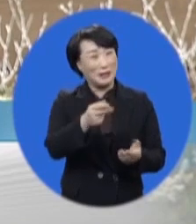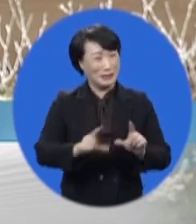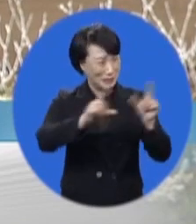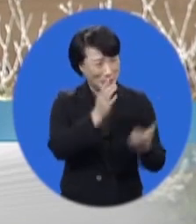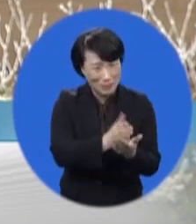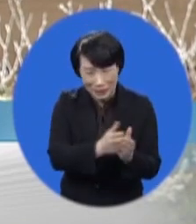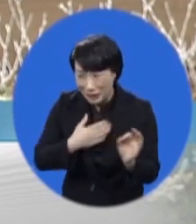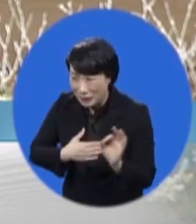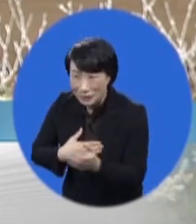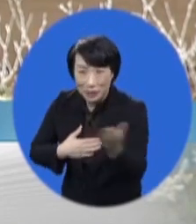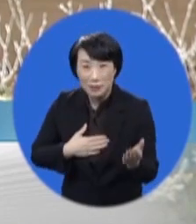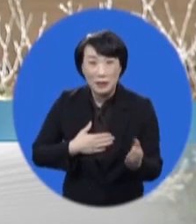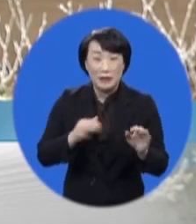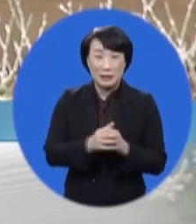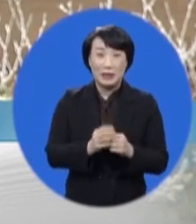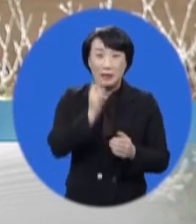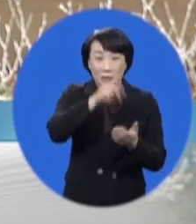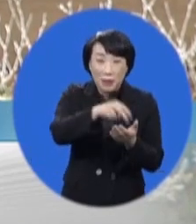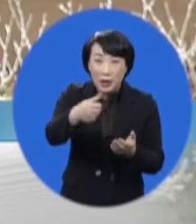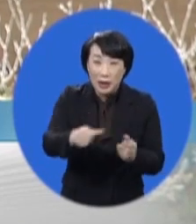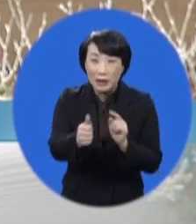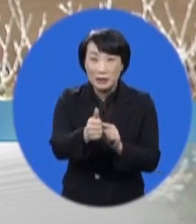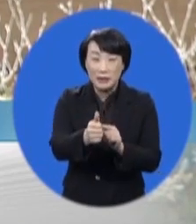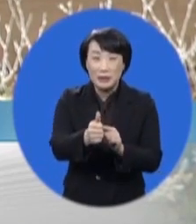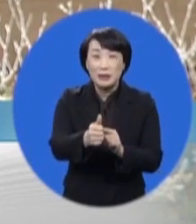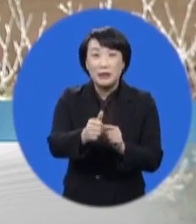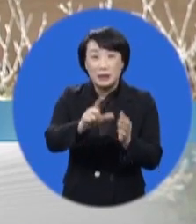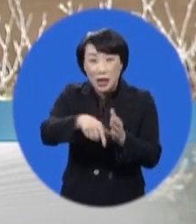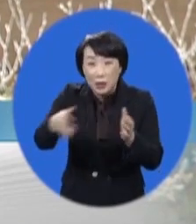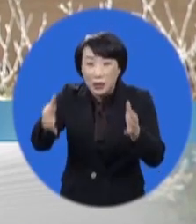같이 그러나 탕자가 자기가 가진 세월은